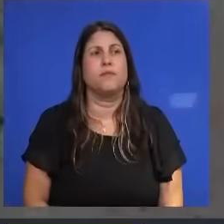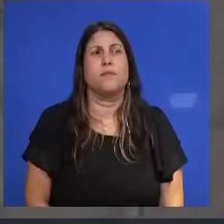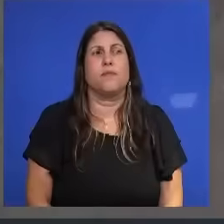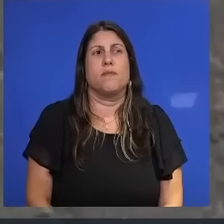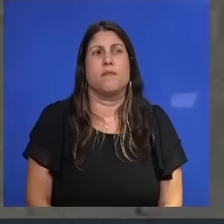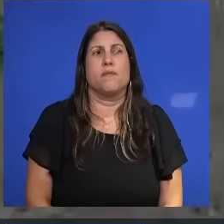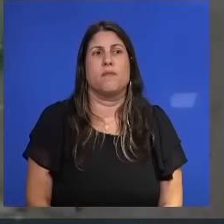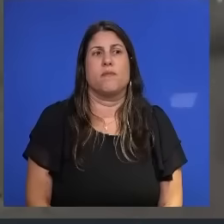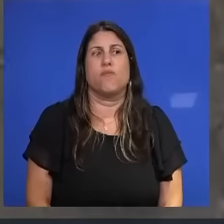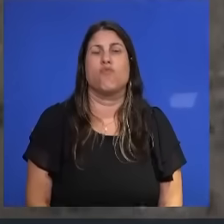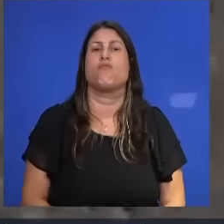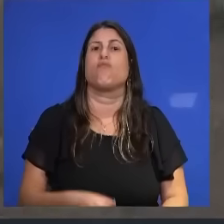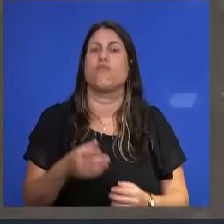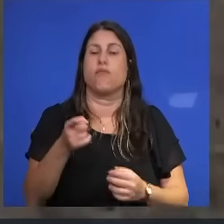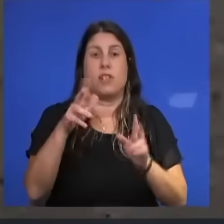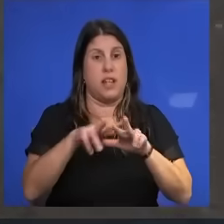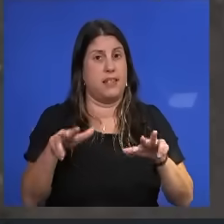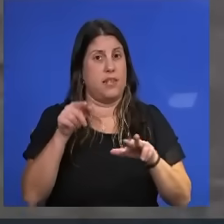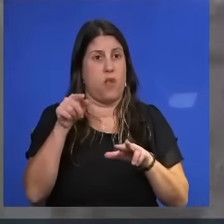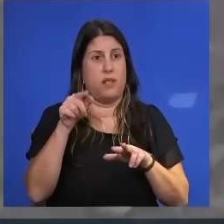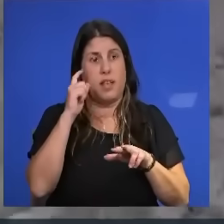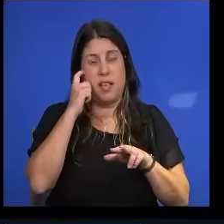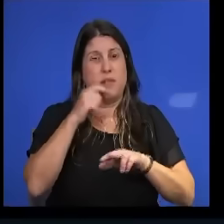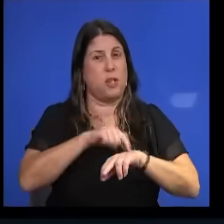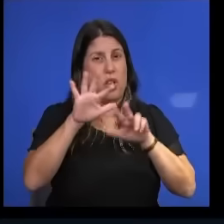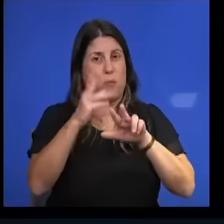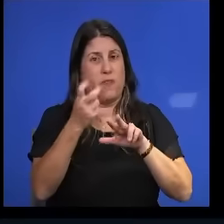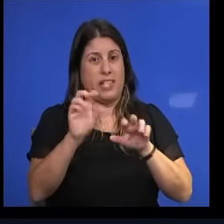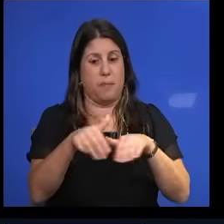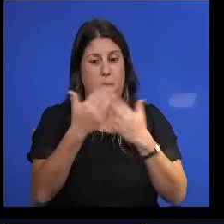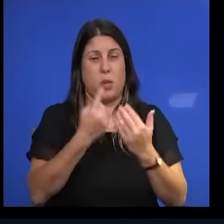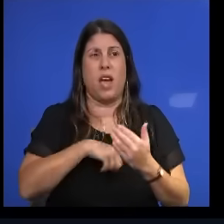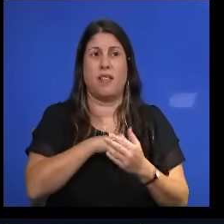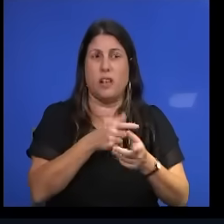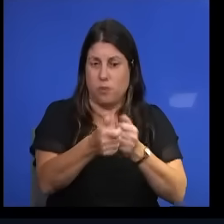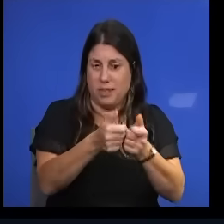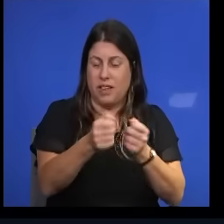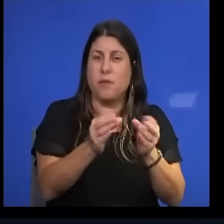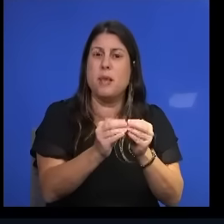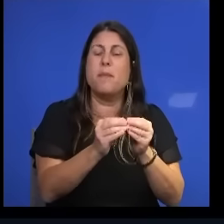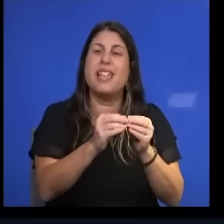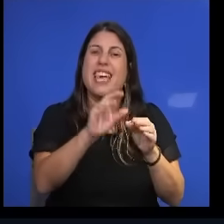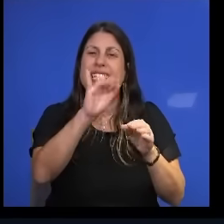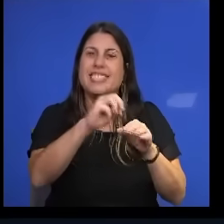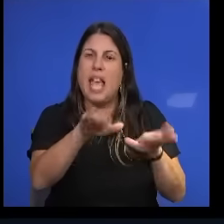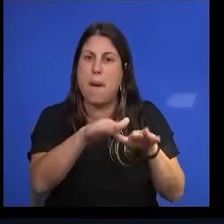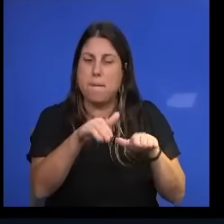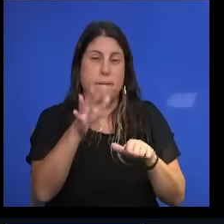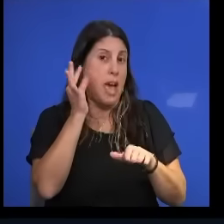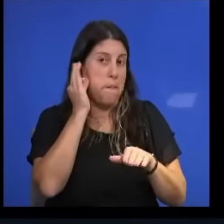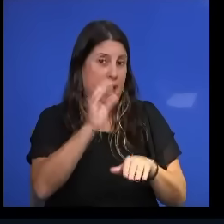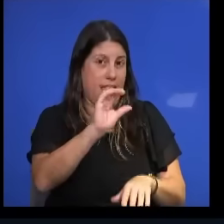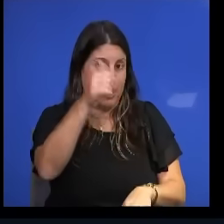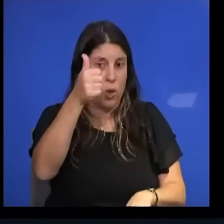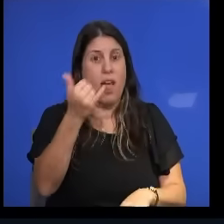ולתוך הסיטואציה הזאת, ב-8:20 בבוקר, אנחנו מתכתבים עם ים. הבת הגדולה היא תמיד הייתה עונה, ותמיד היא